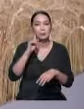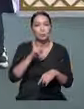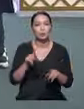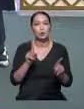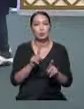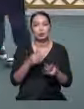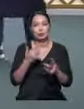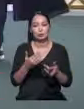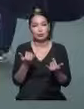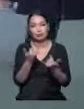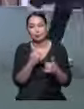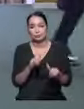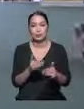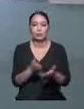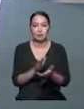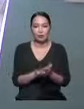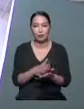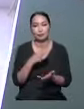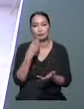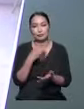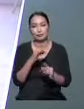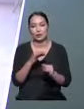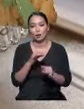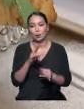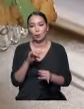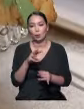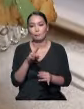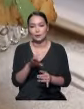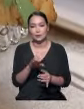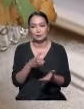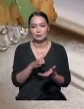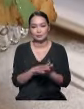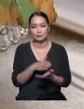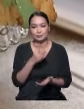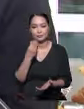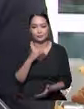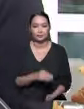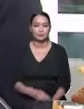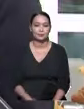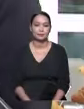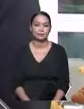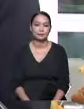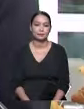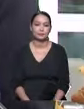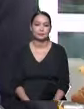находится под впечатлением от знакомства с кумысом.